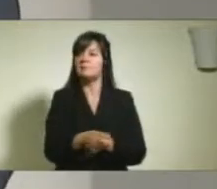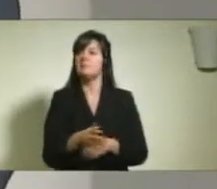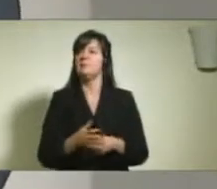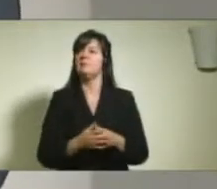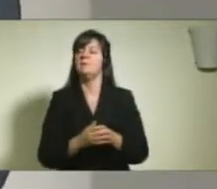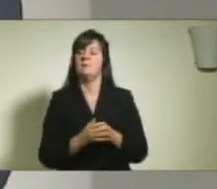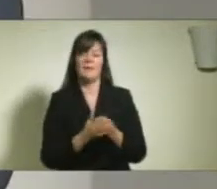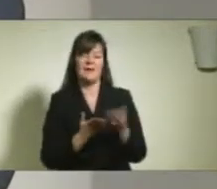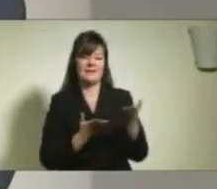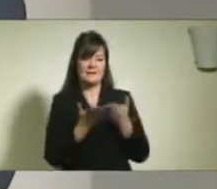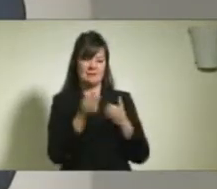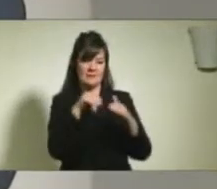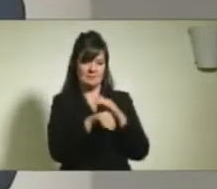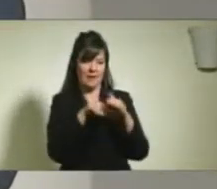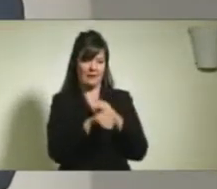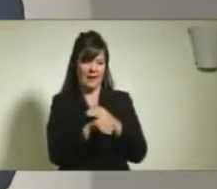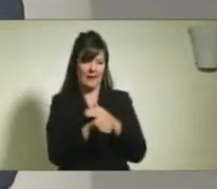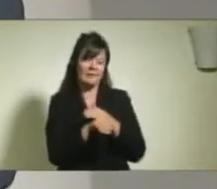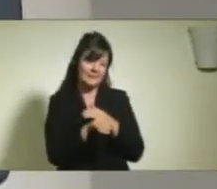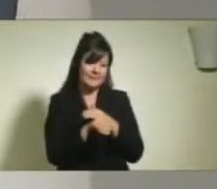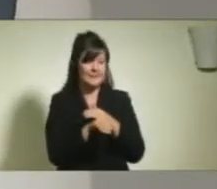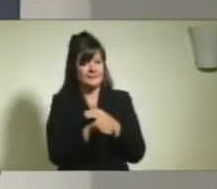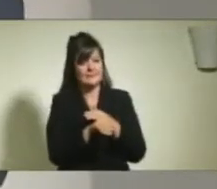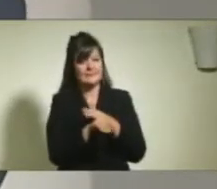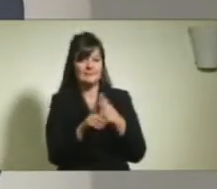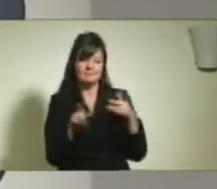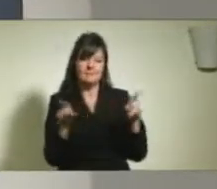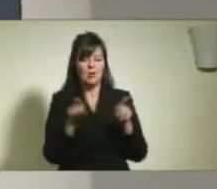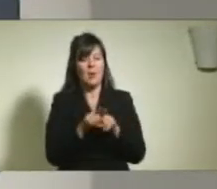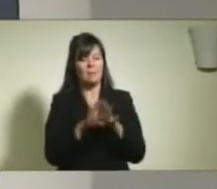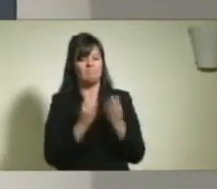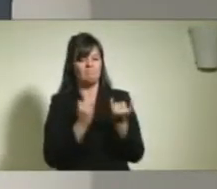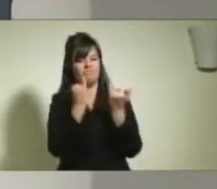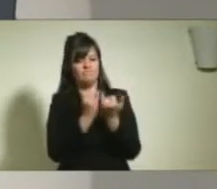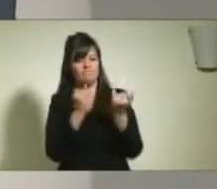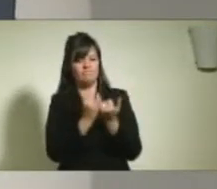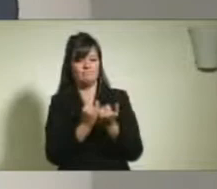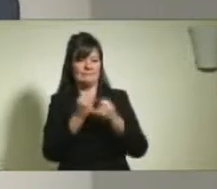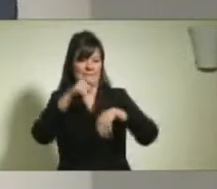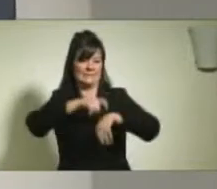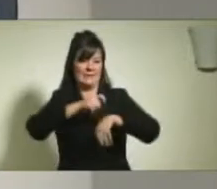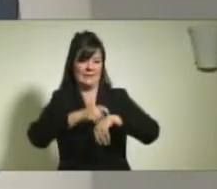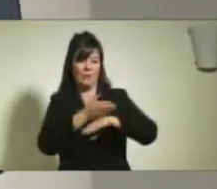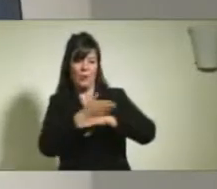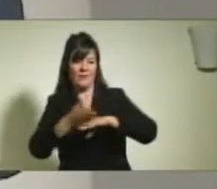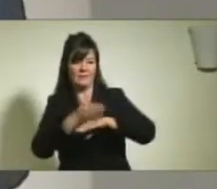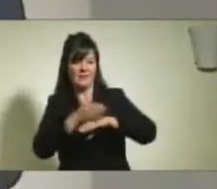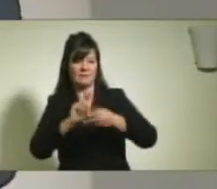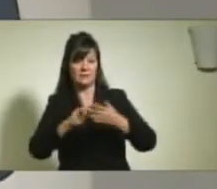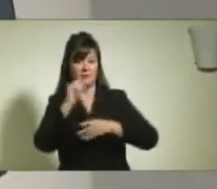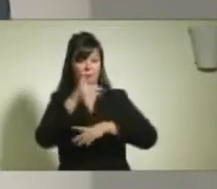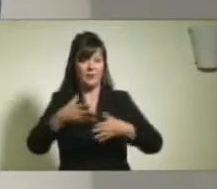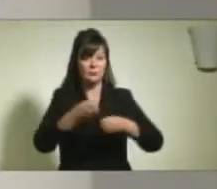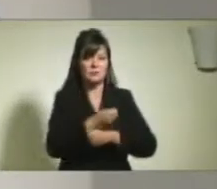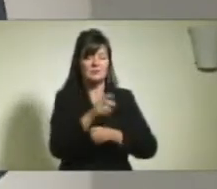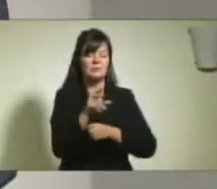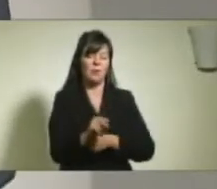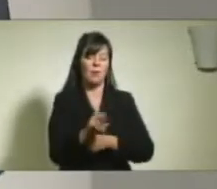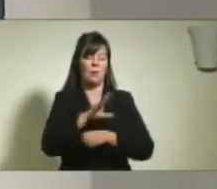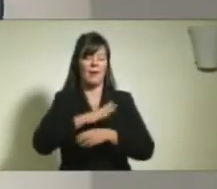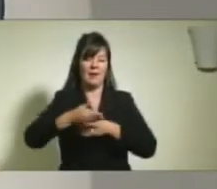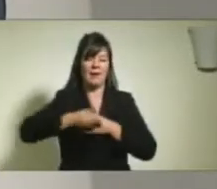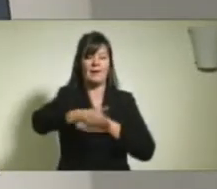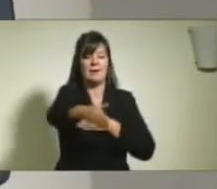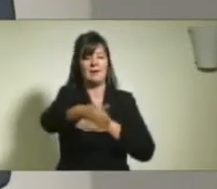cette lutte-là, c'est une lutte à moyen terme. C'est pas demain, mais il faut mettre les